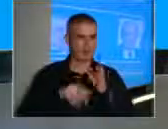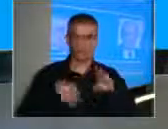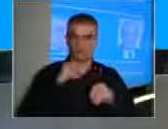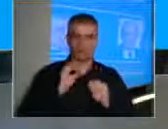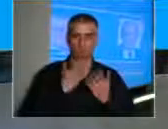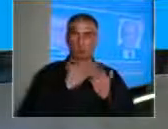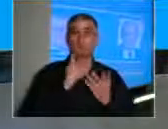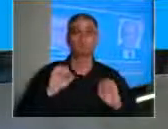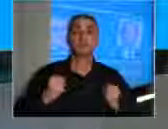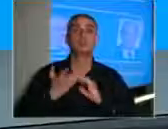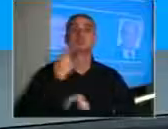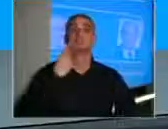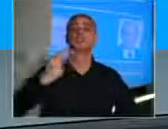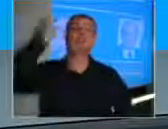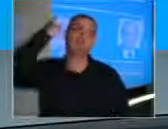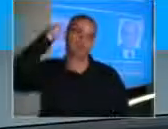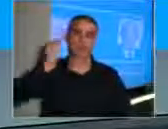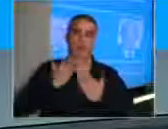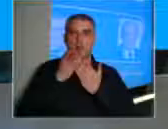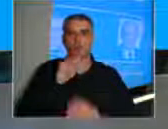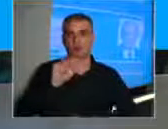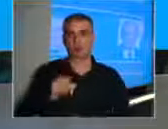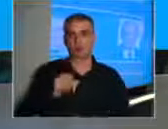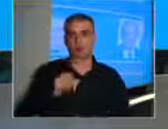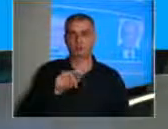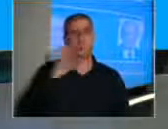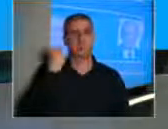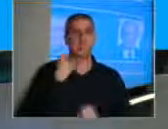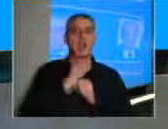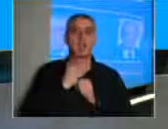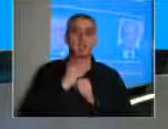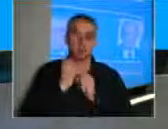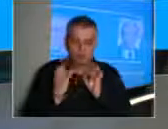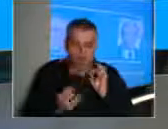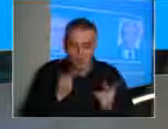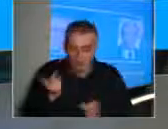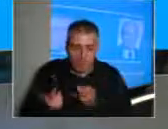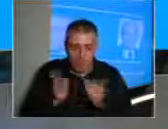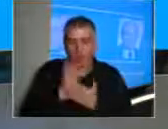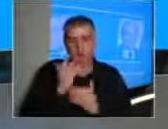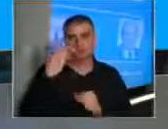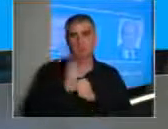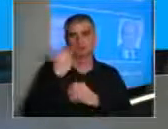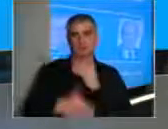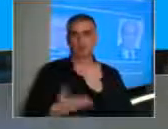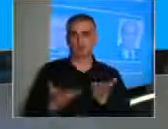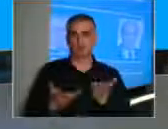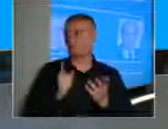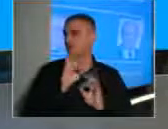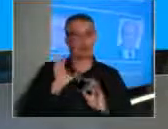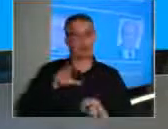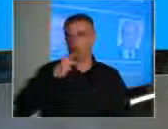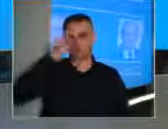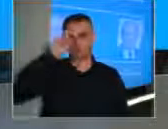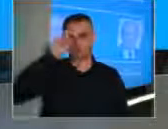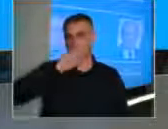די לעזור לו, הם התגייסו לפני שנתיים לעזור בנושא הזה, והייתה פה עבודת נמלים להביא את זה לקו הגמר, ואני חושב שאף אחד לא היה לוקח